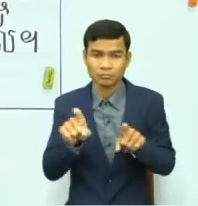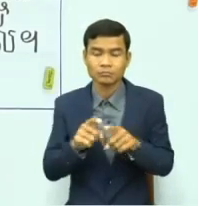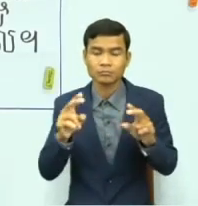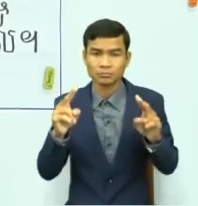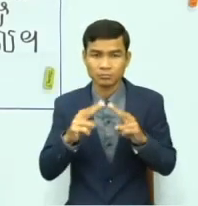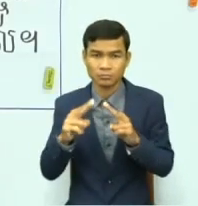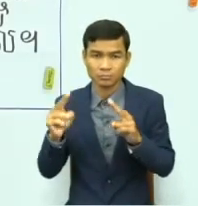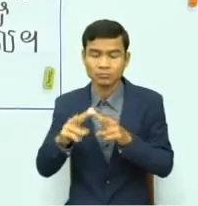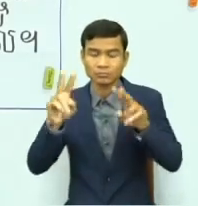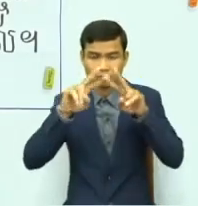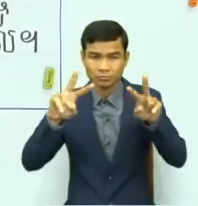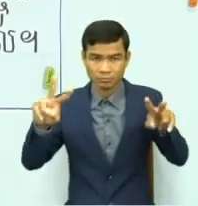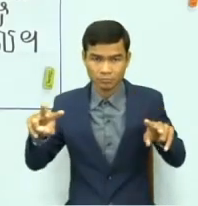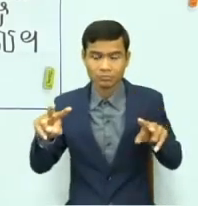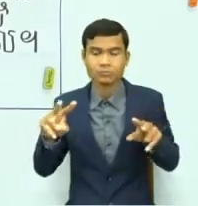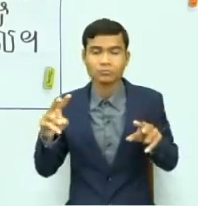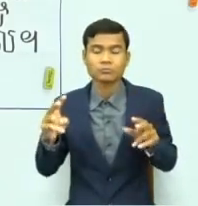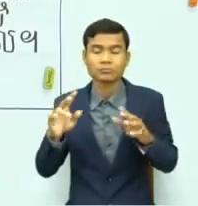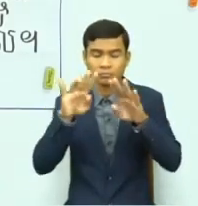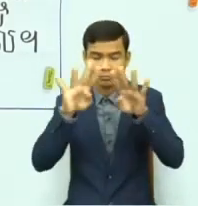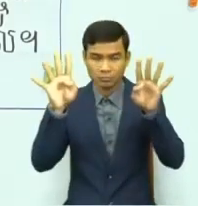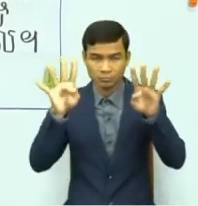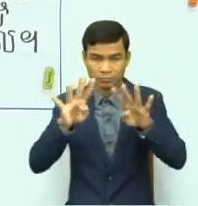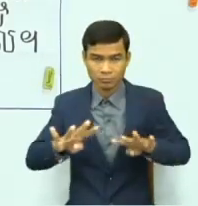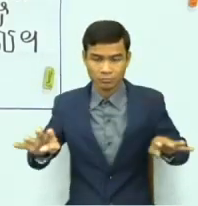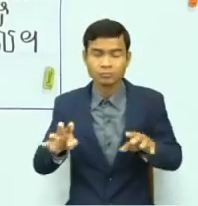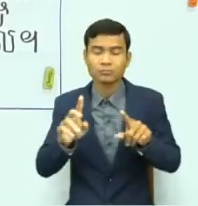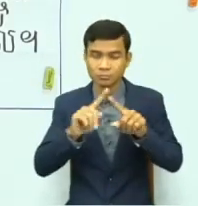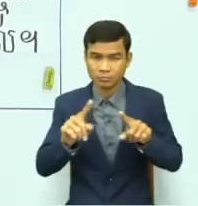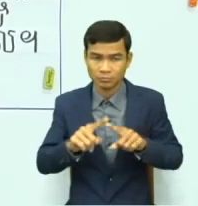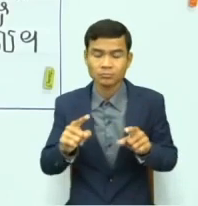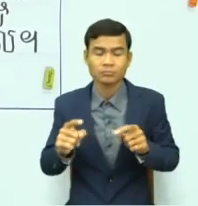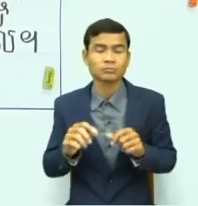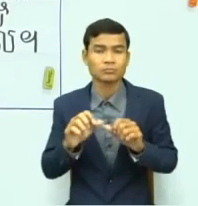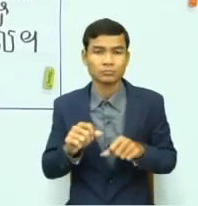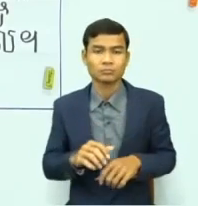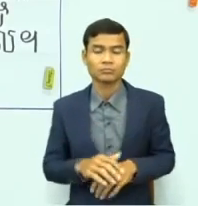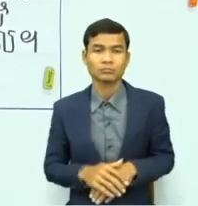tế xì chó à diễn đồ tây tiết đài